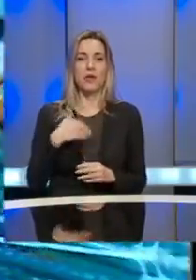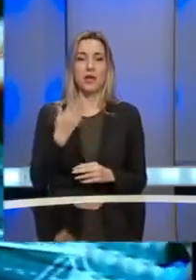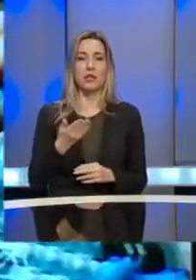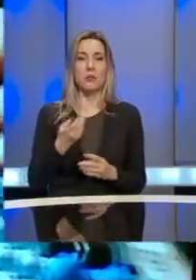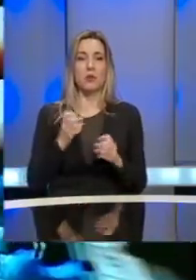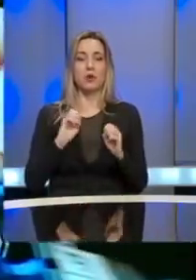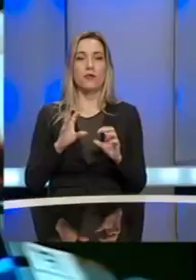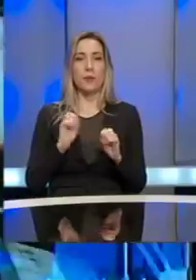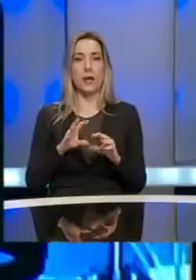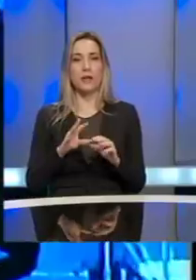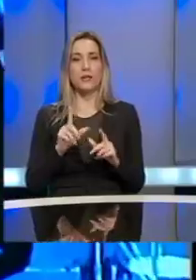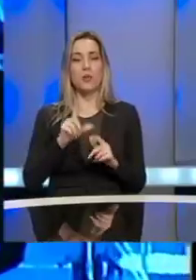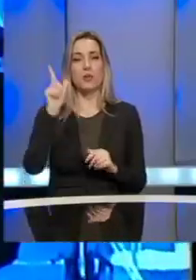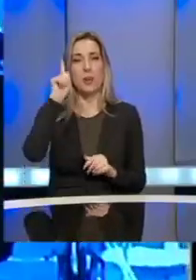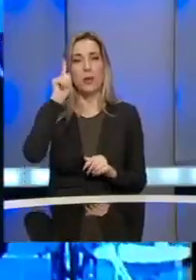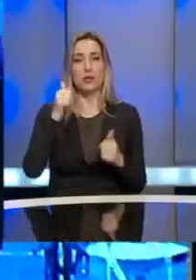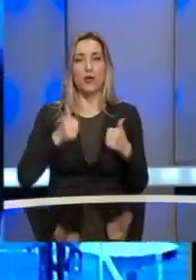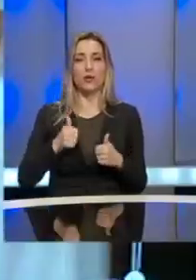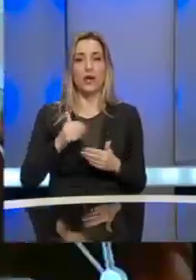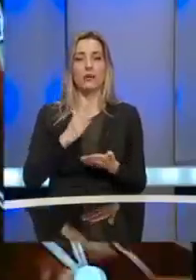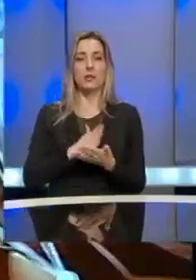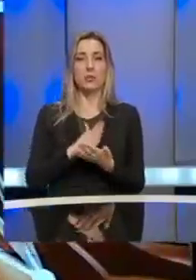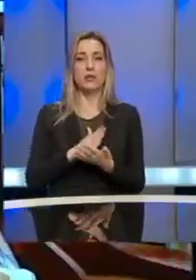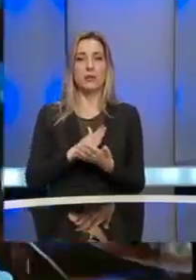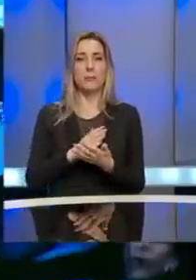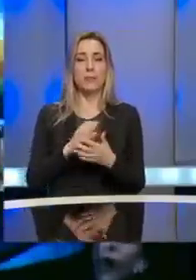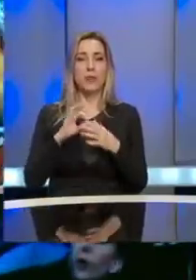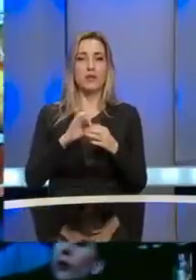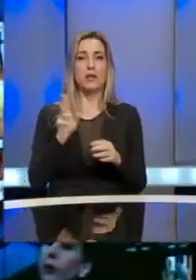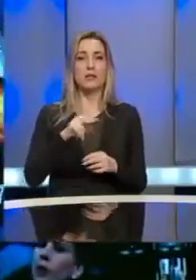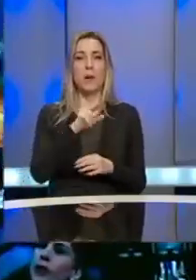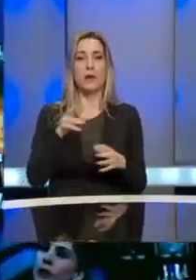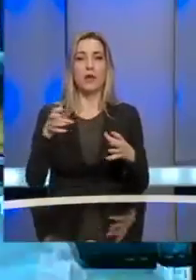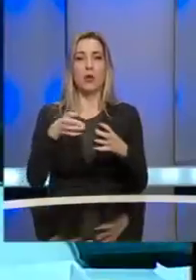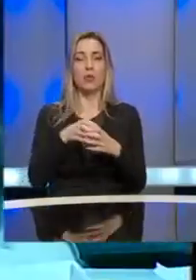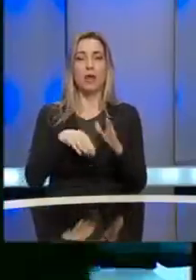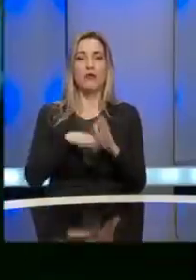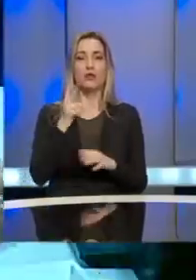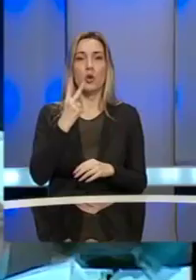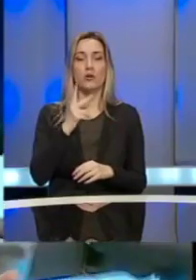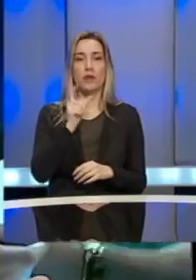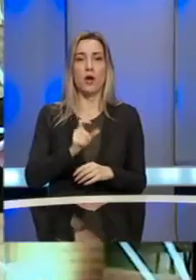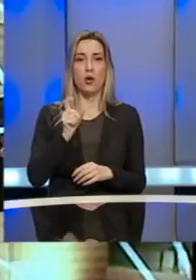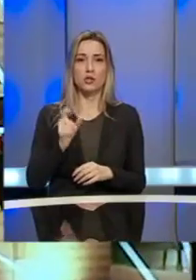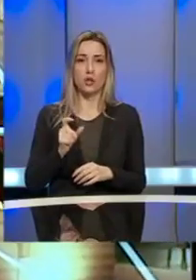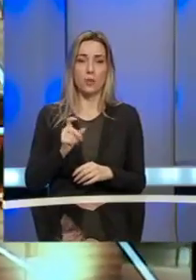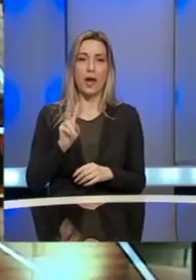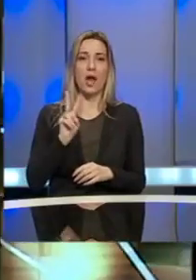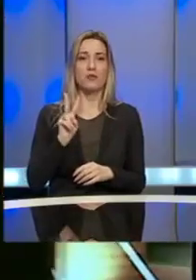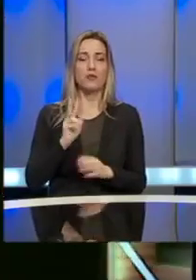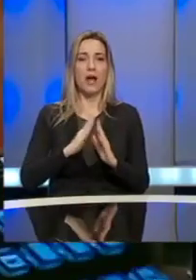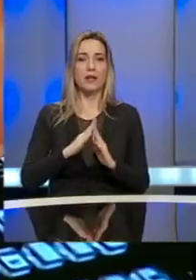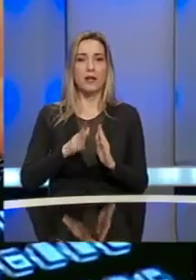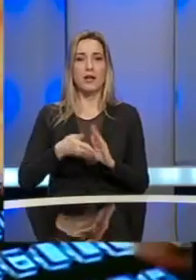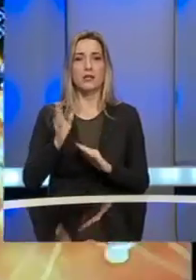par informacija. U Njemačkoj će od danas biti uvedena zabrana okupljanja za više od 2 osobe. Vatikan je izašao